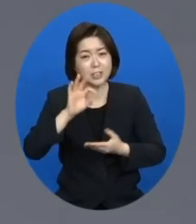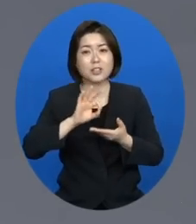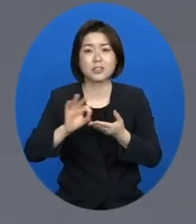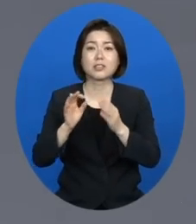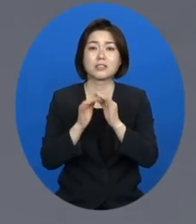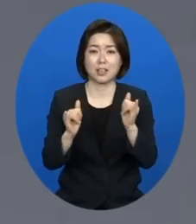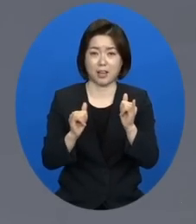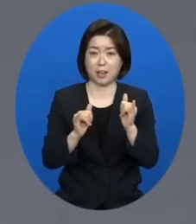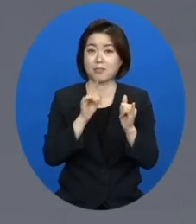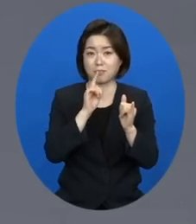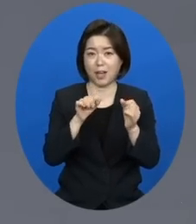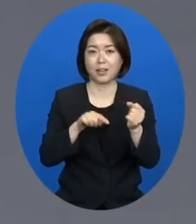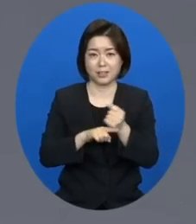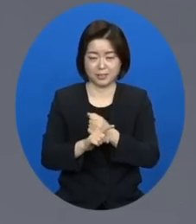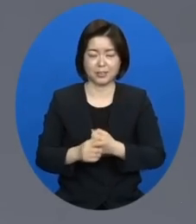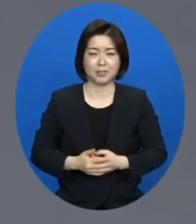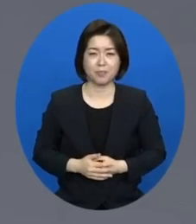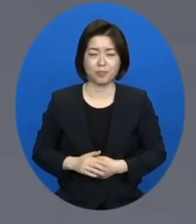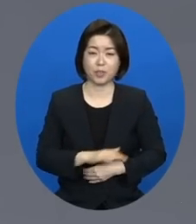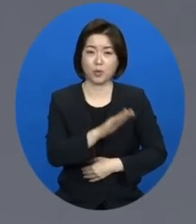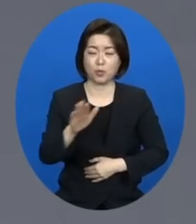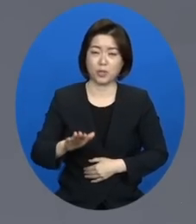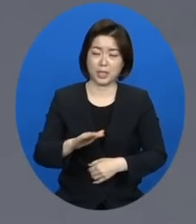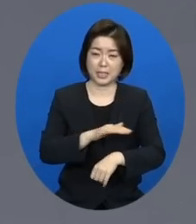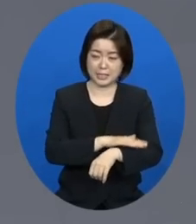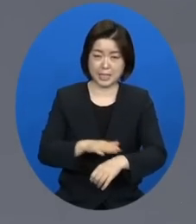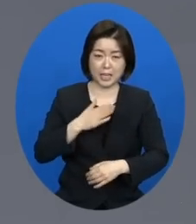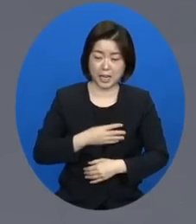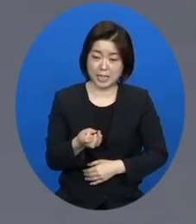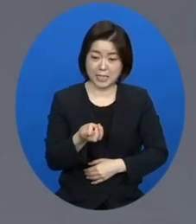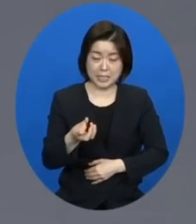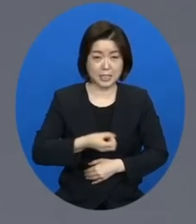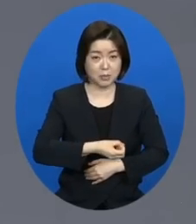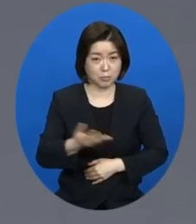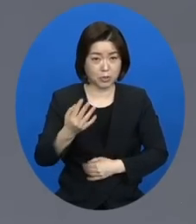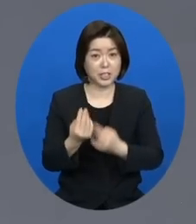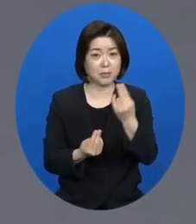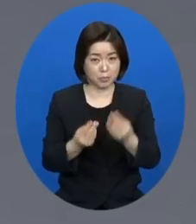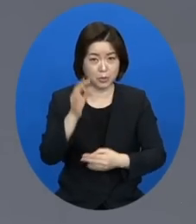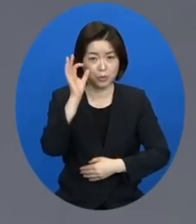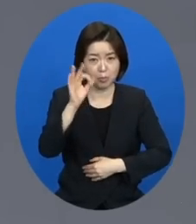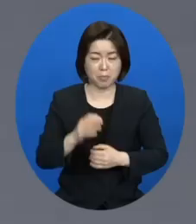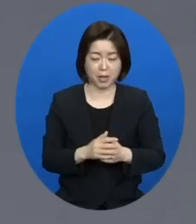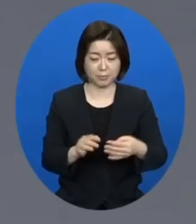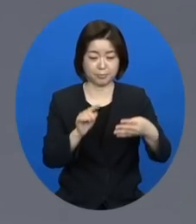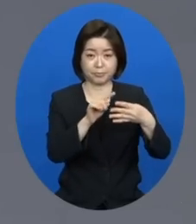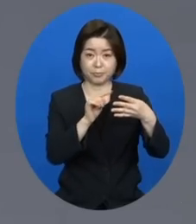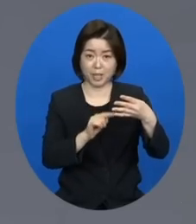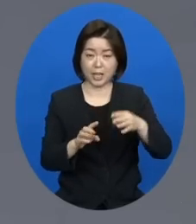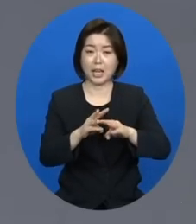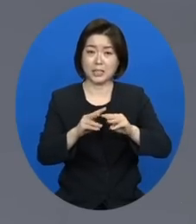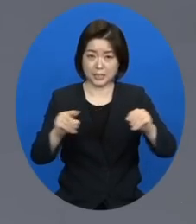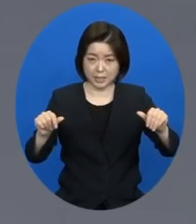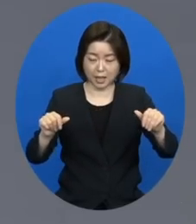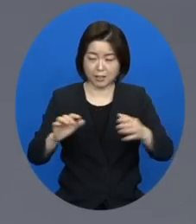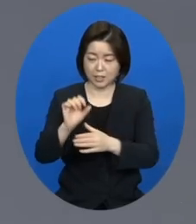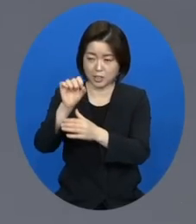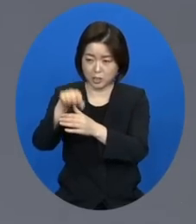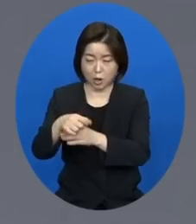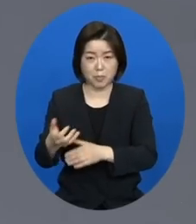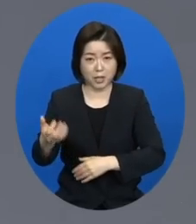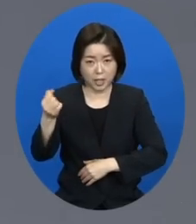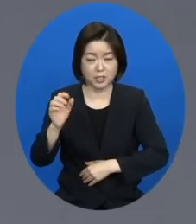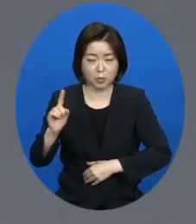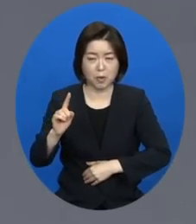합니다. 우리가 잘 아는 씨 뿌리는 비유를 한번 생각해 보십시오. 네 가지 땅에서 열매 맺는 곳은